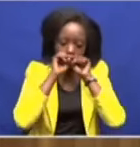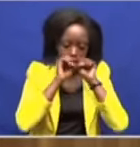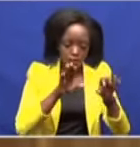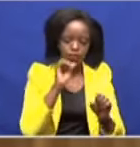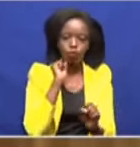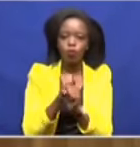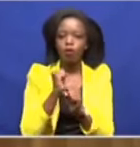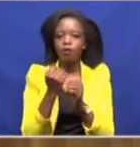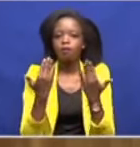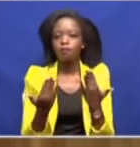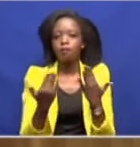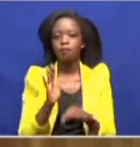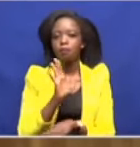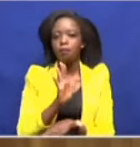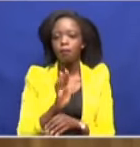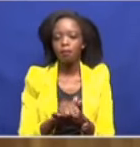ya mikono yako.